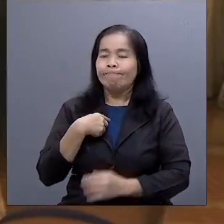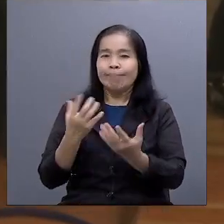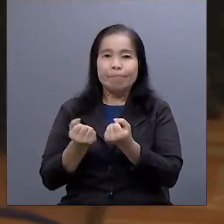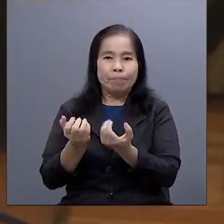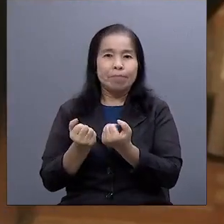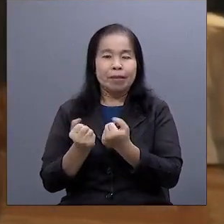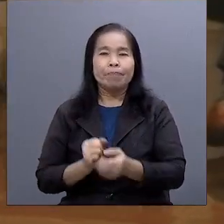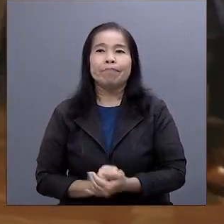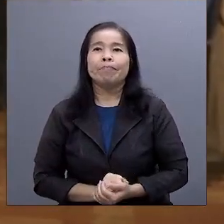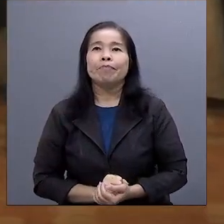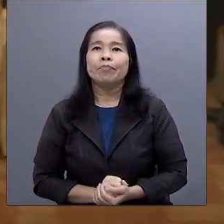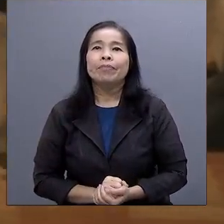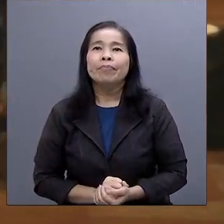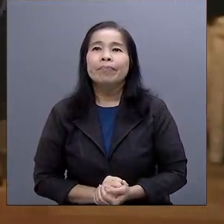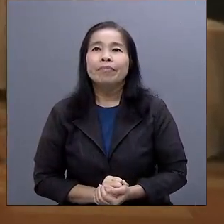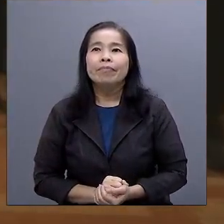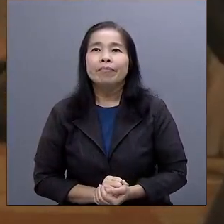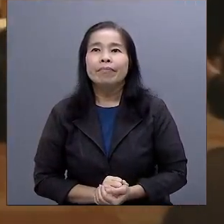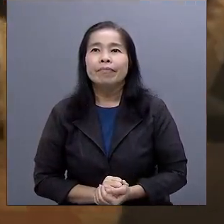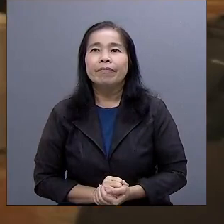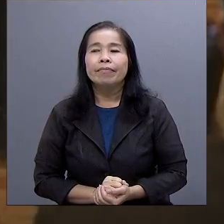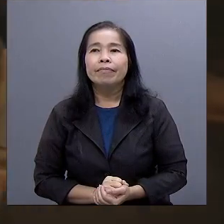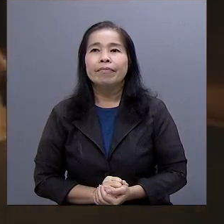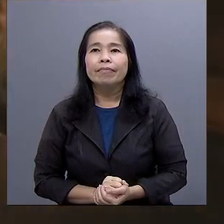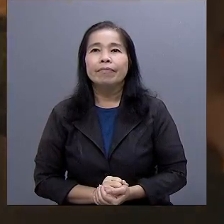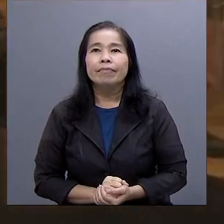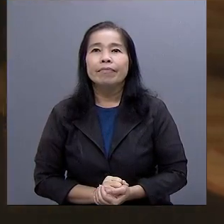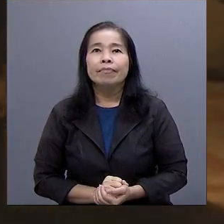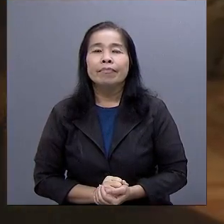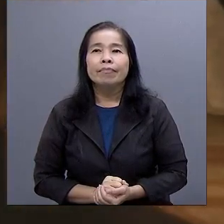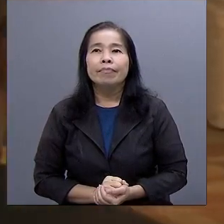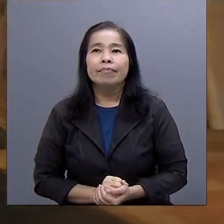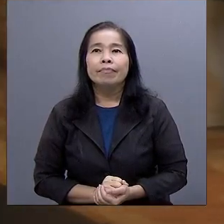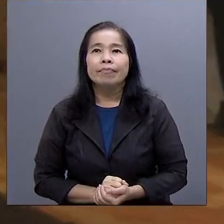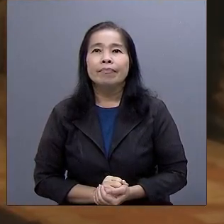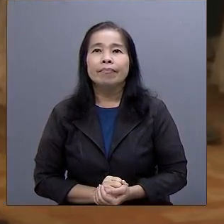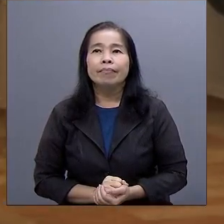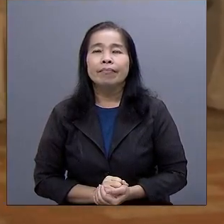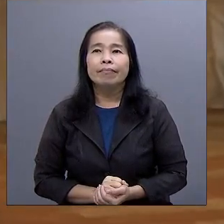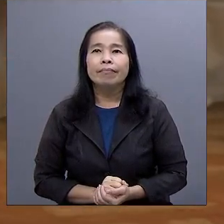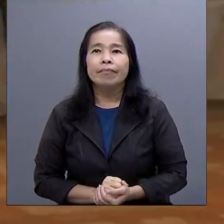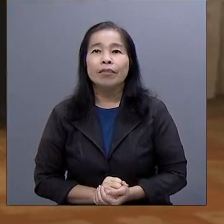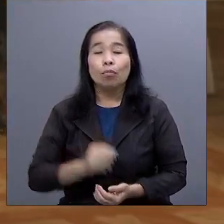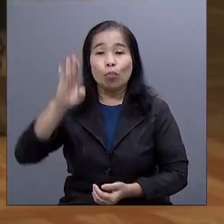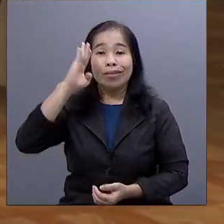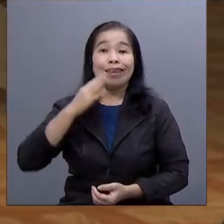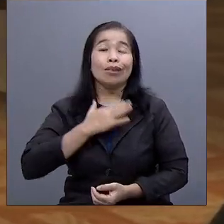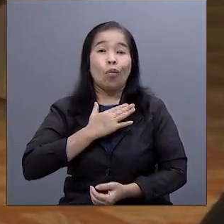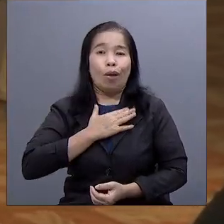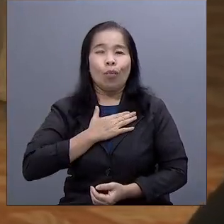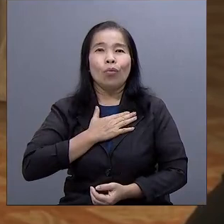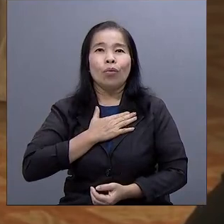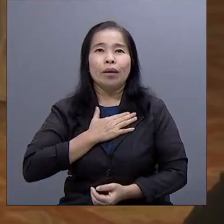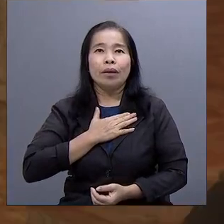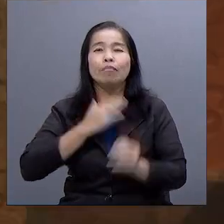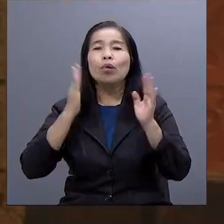ดยสตเราจรงก็มี